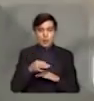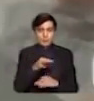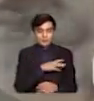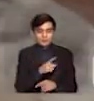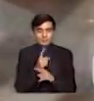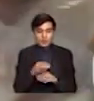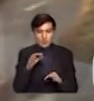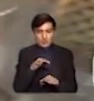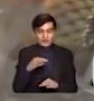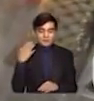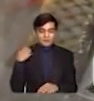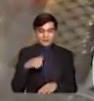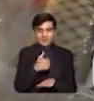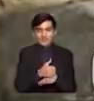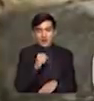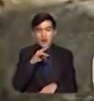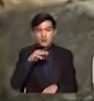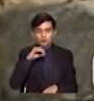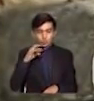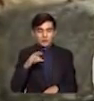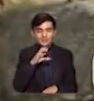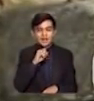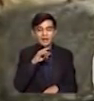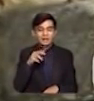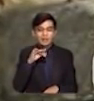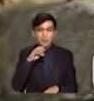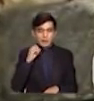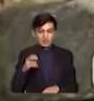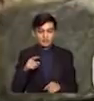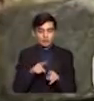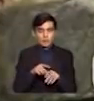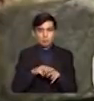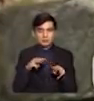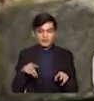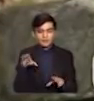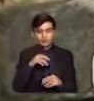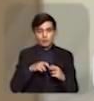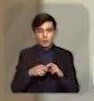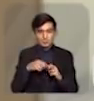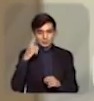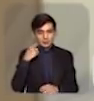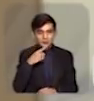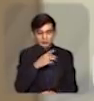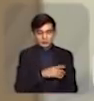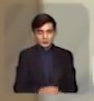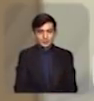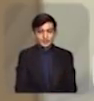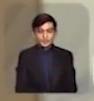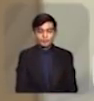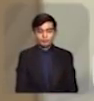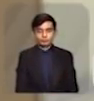шаруашылығы басқармасының басшысы Артур Сәдібекұлы бұл мәселелерді министрлік білет дейді. Үкіметке ұсынылды. Қазір таңда